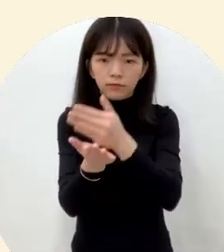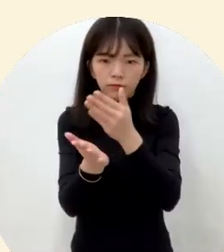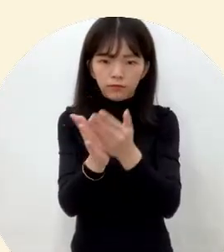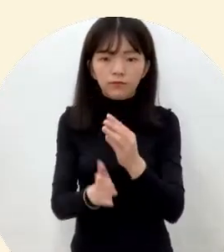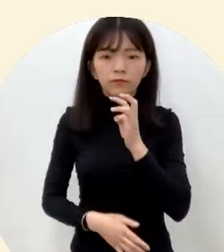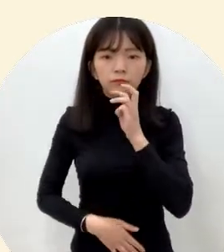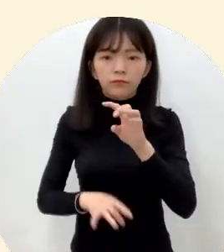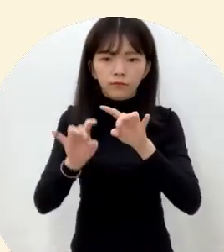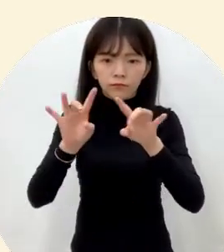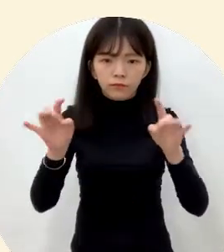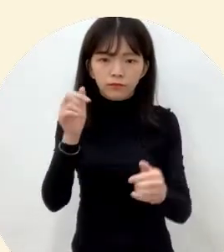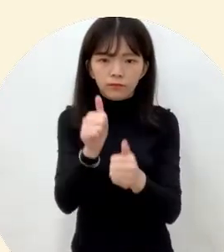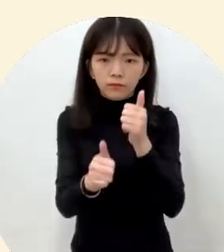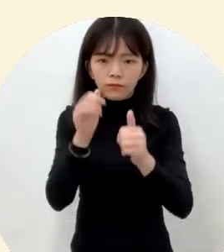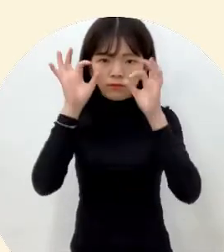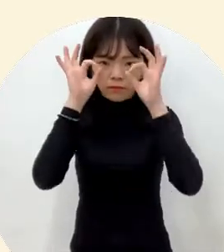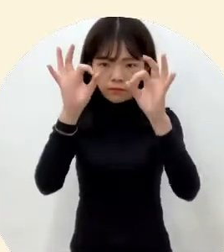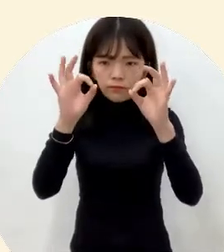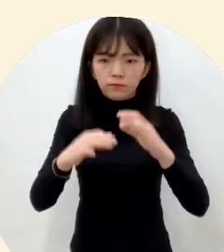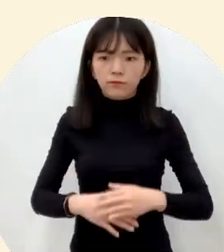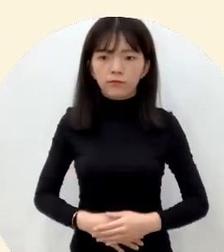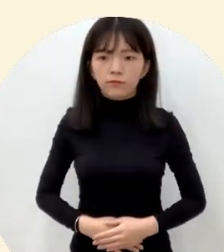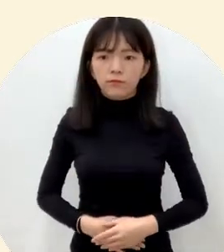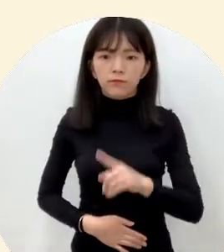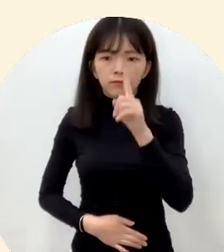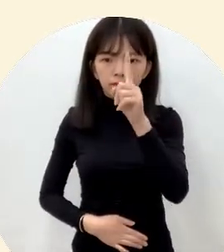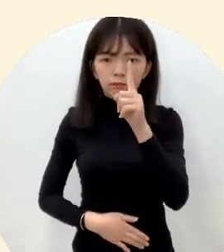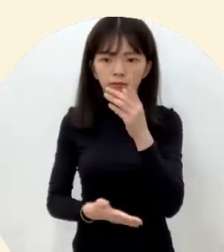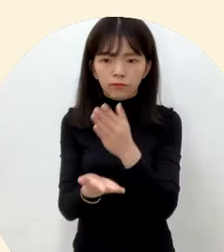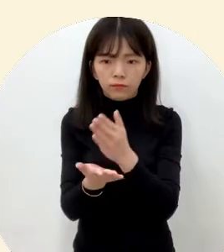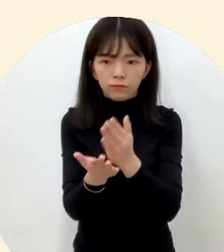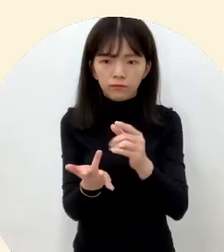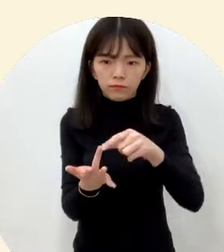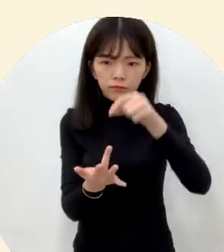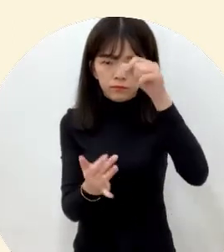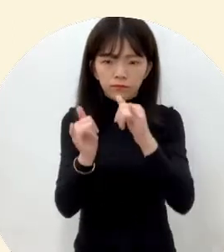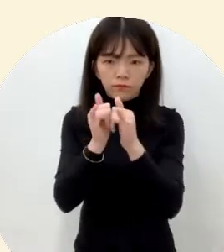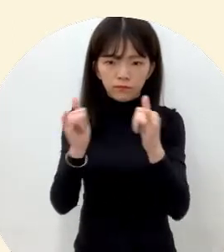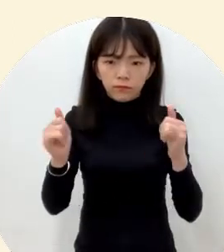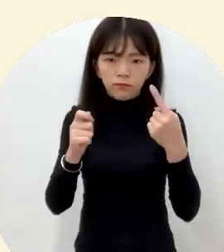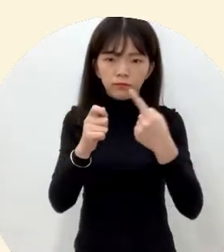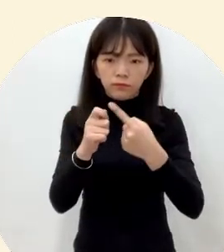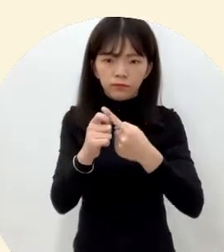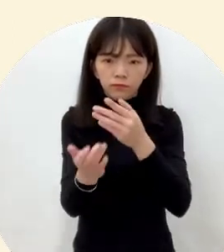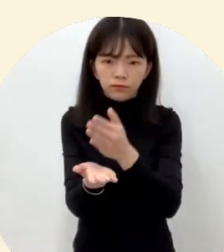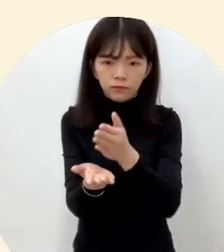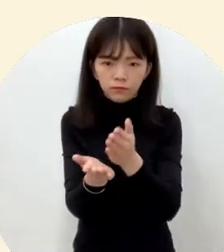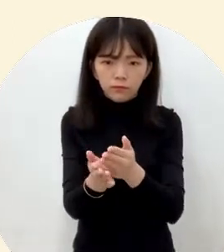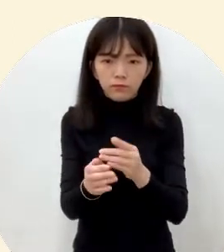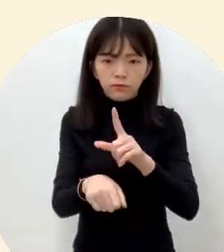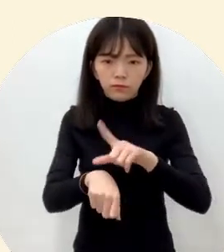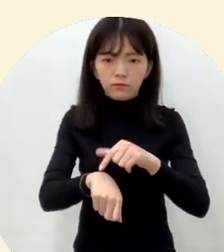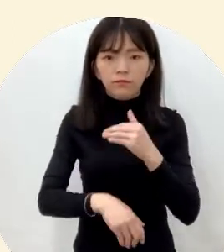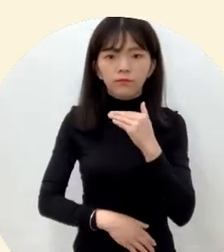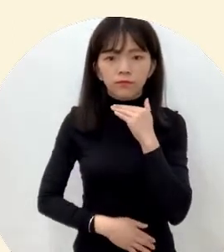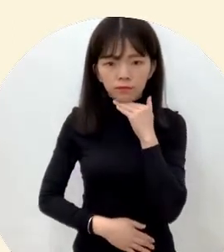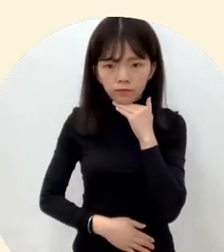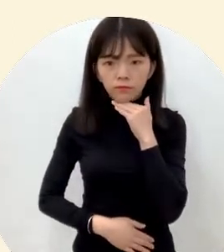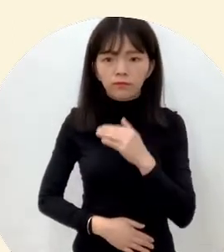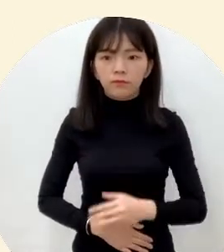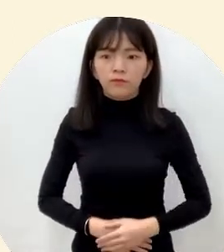선택 과목당 30분씩 시험에 응시합니다. 한 과목 선택자는 첫 번째 선택 과목 시험